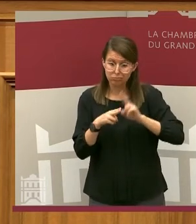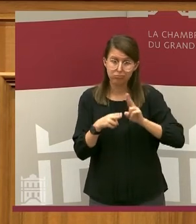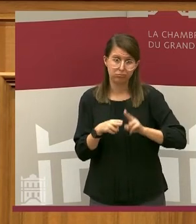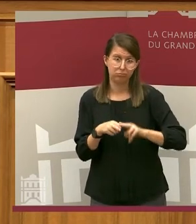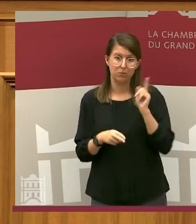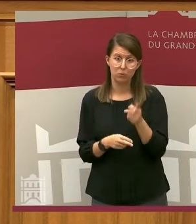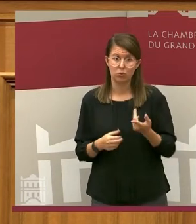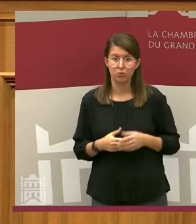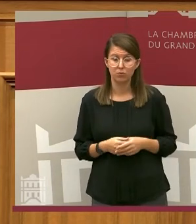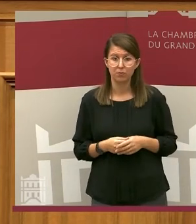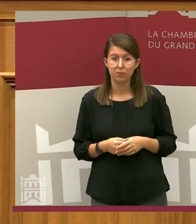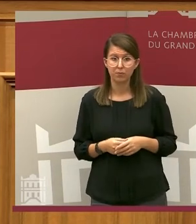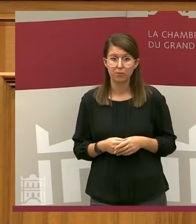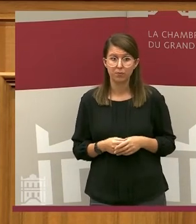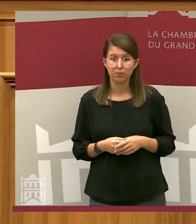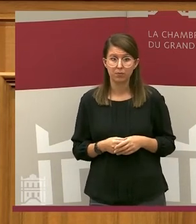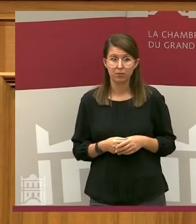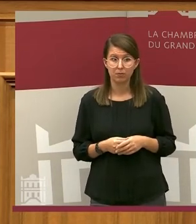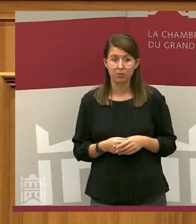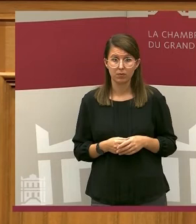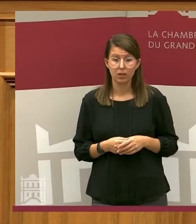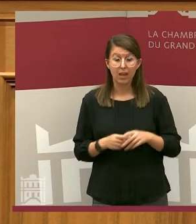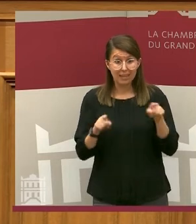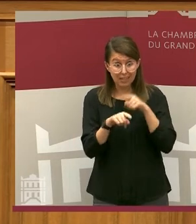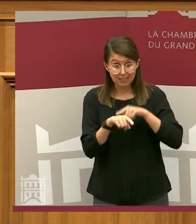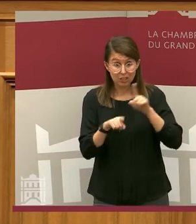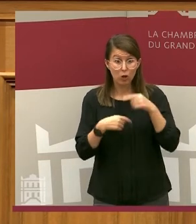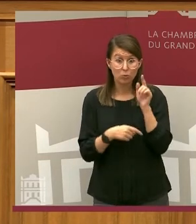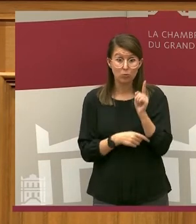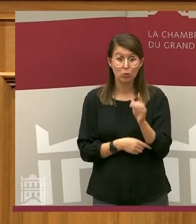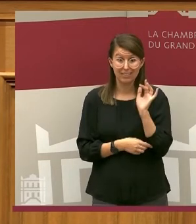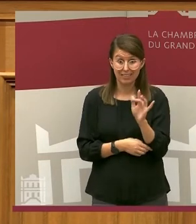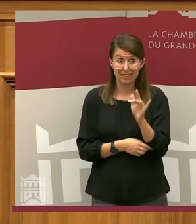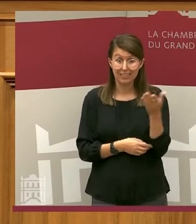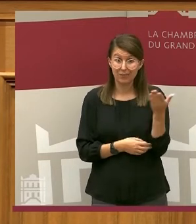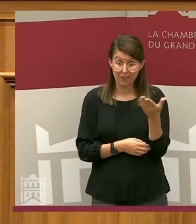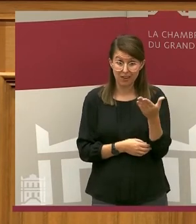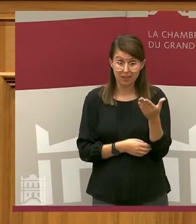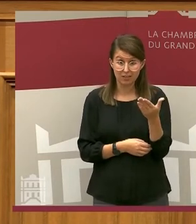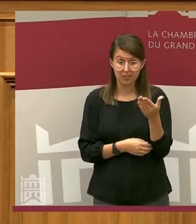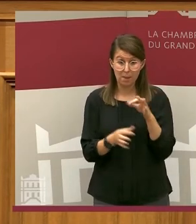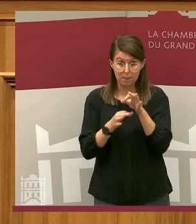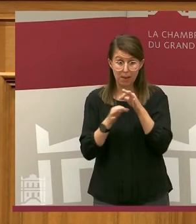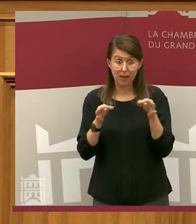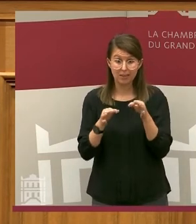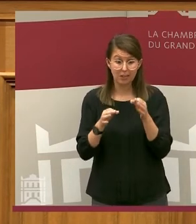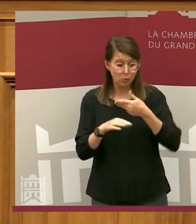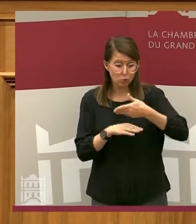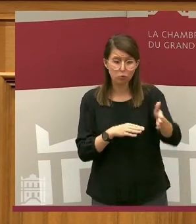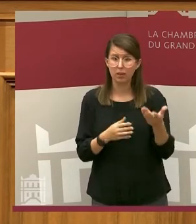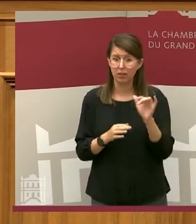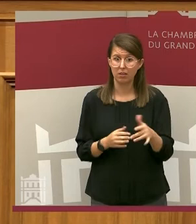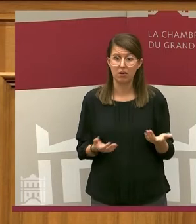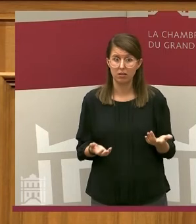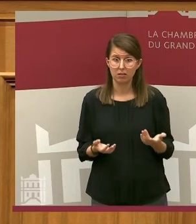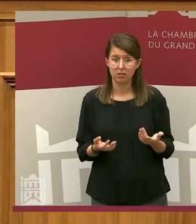ist. Gleichzeitig muss man dann auch kritisieren, dass viele Maßnahmen an uns einfach deutlich zu spät kommen.